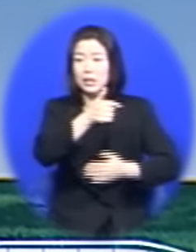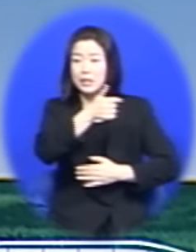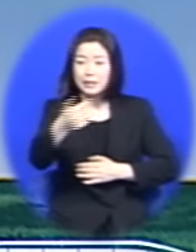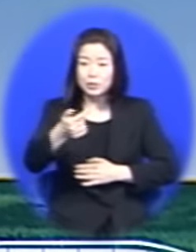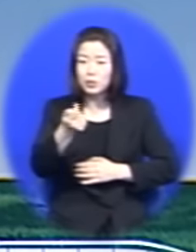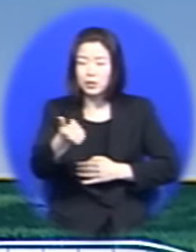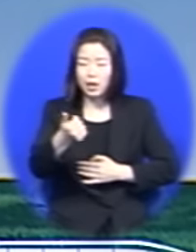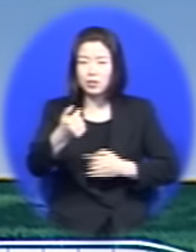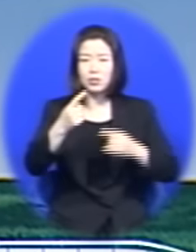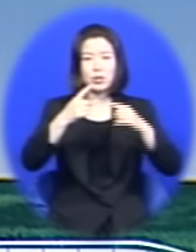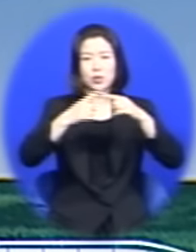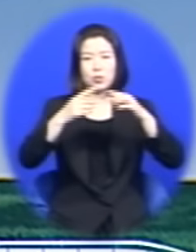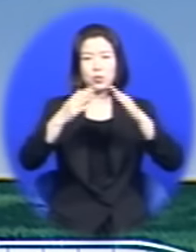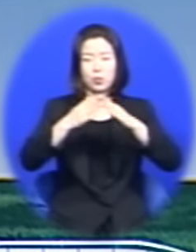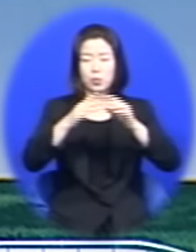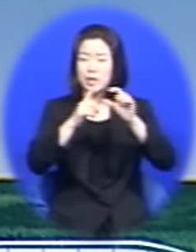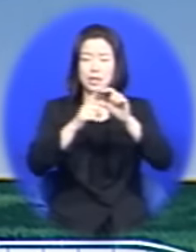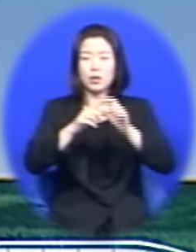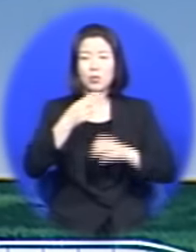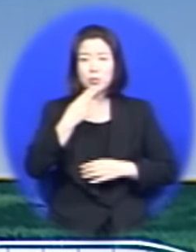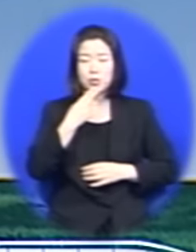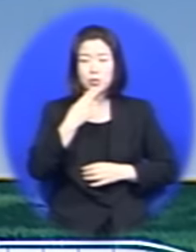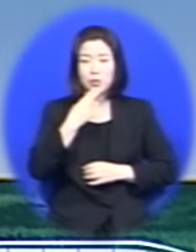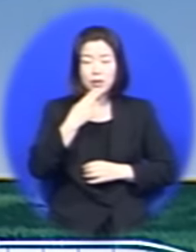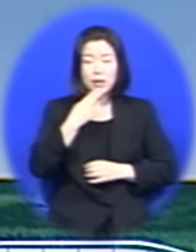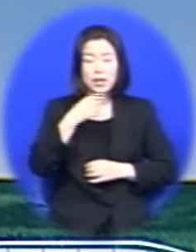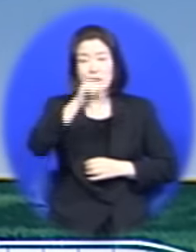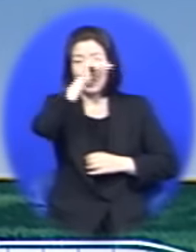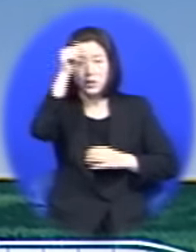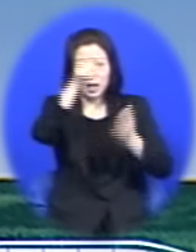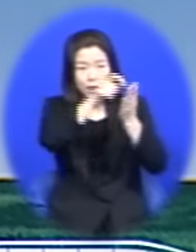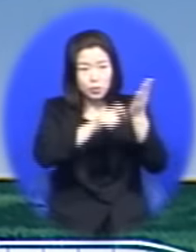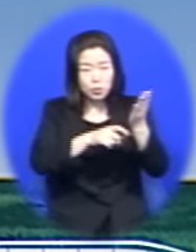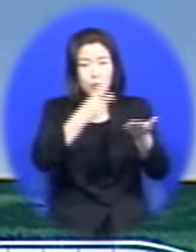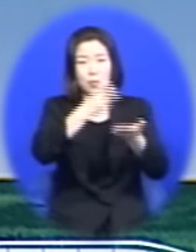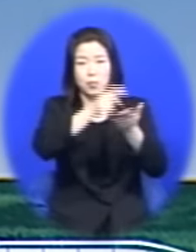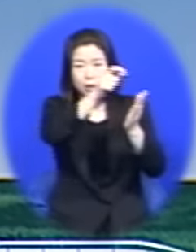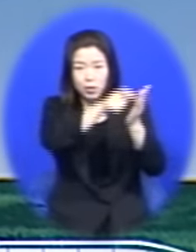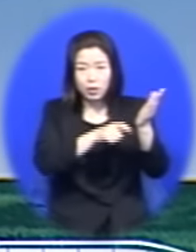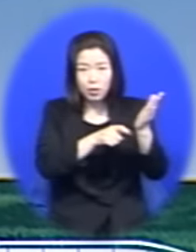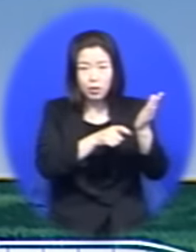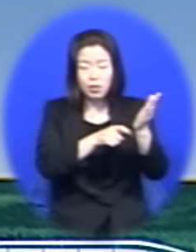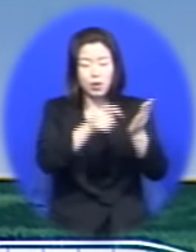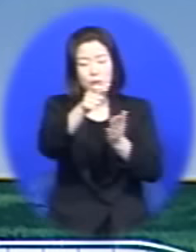교회라는 개념이 없어요. 장로교단, 감리교단이란 교파 개념 없어요.